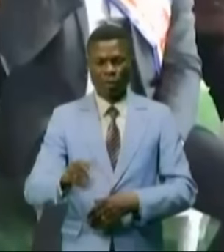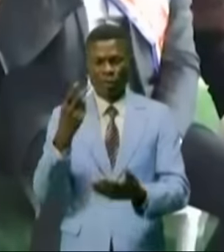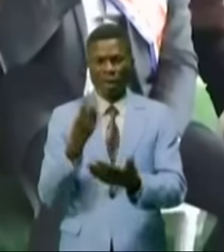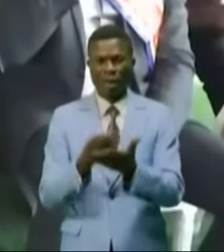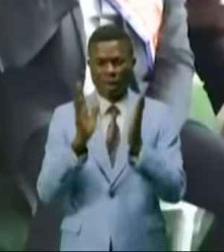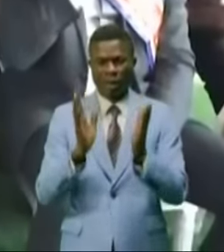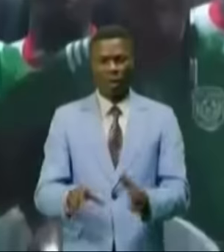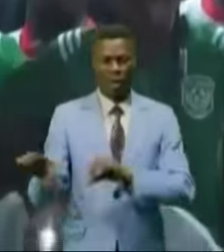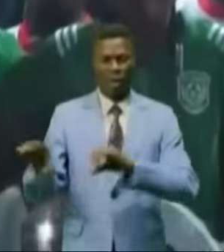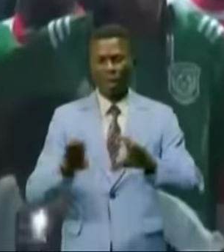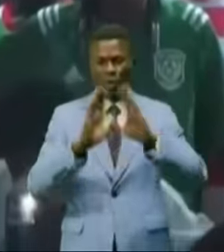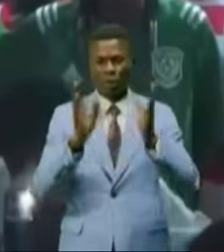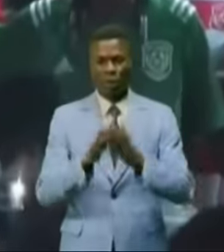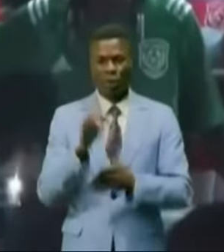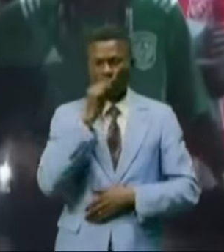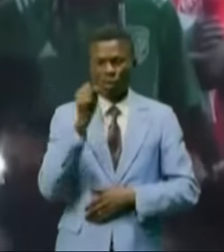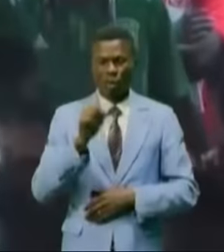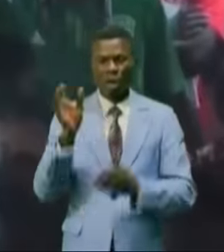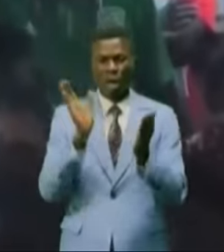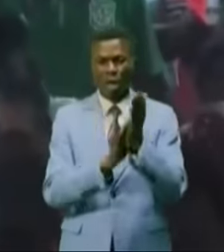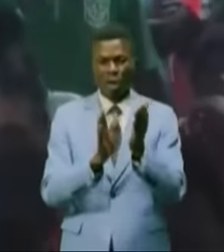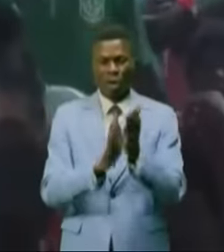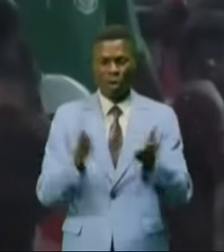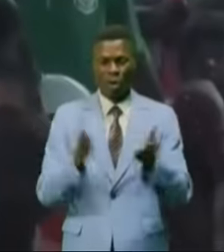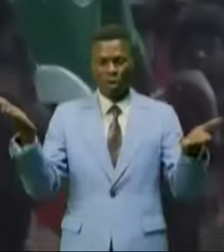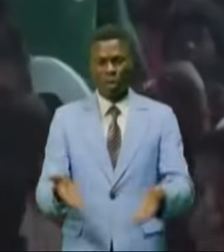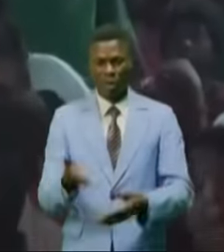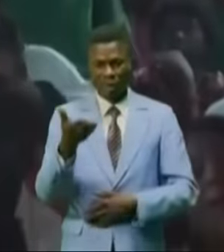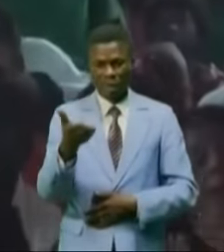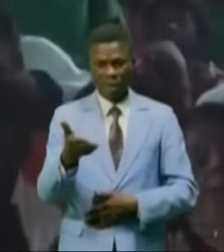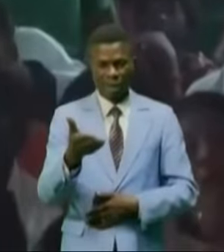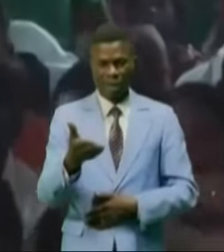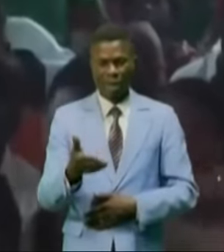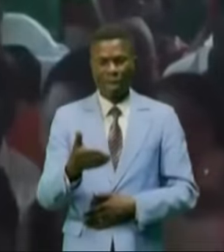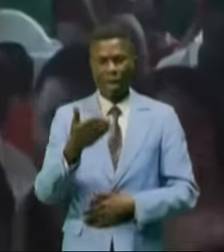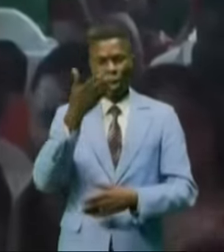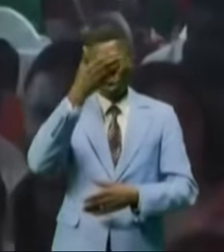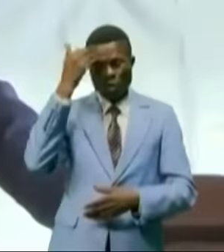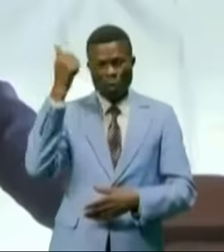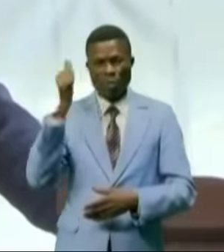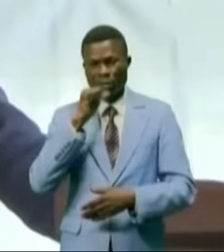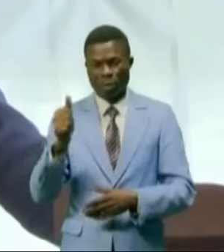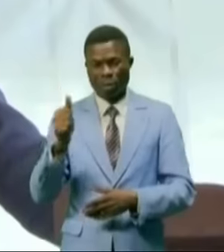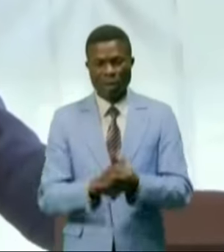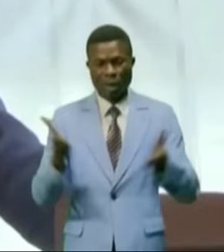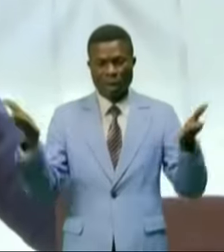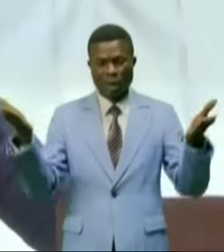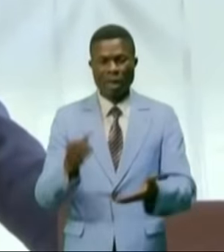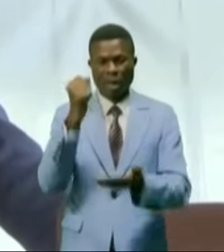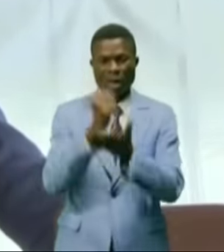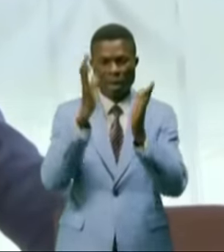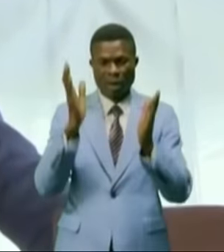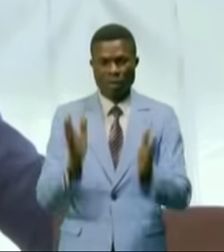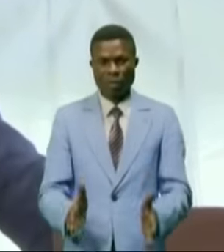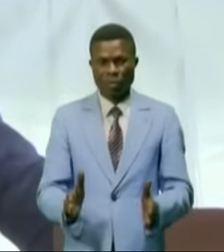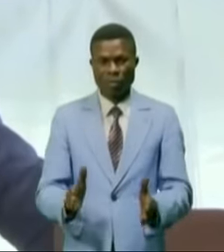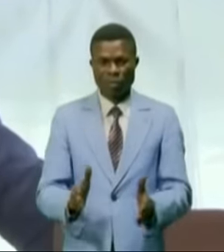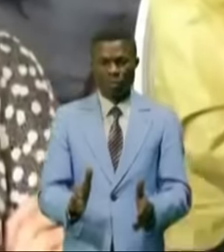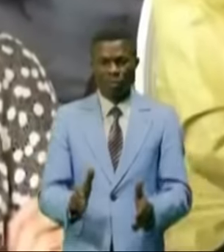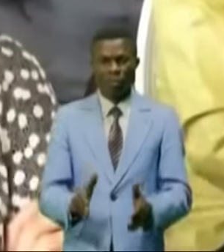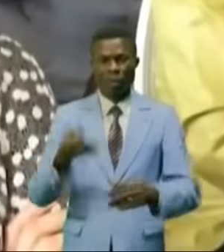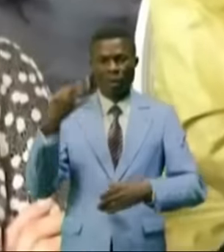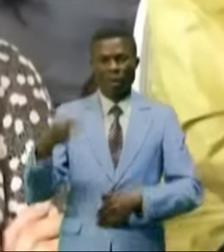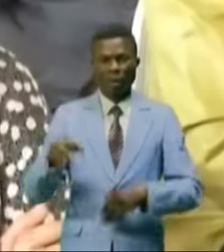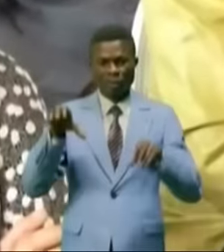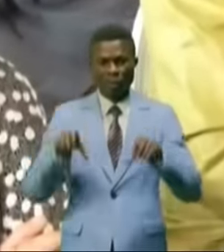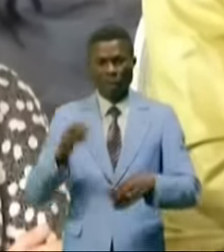et artistes de cette municipalité n'ont pas voulu rater l'événement. En présence de l'ambassadeur de France en RDC,